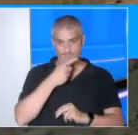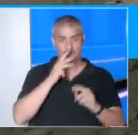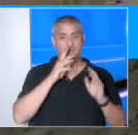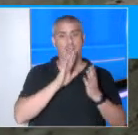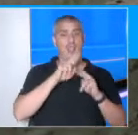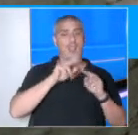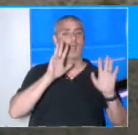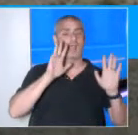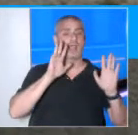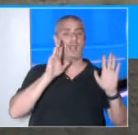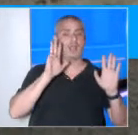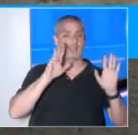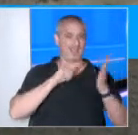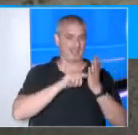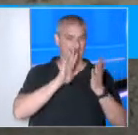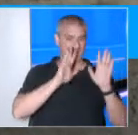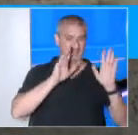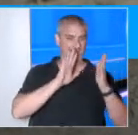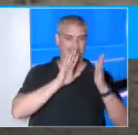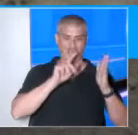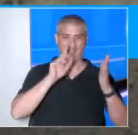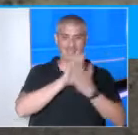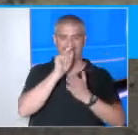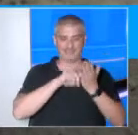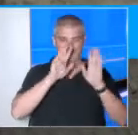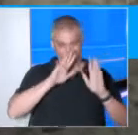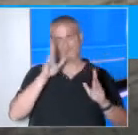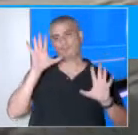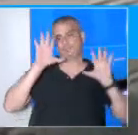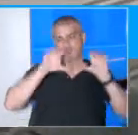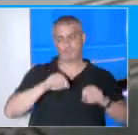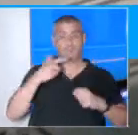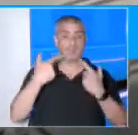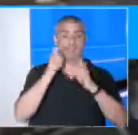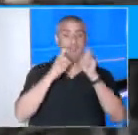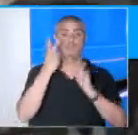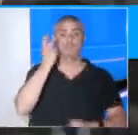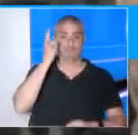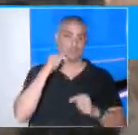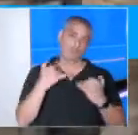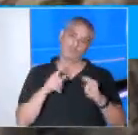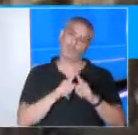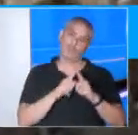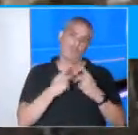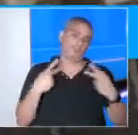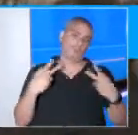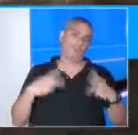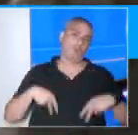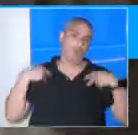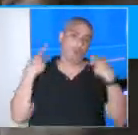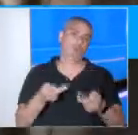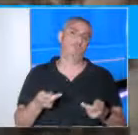בספטמבר מפילים אותם. יש מלחמת אזרחים של 20 שנה, ועכשיו, כמו בסרט אימה שחוזר על